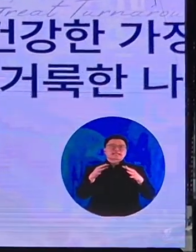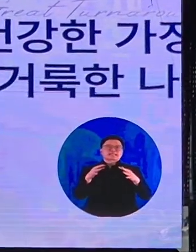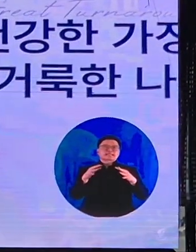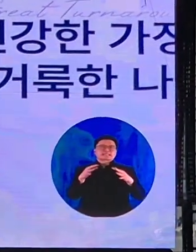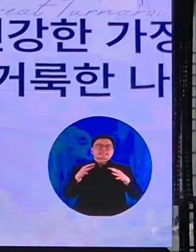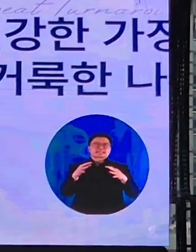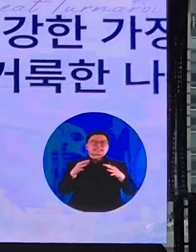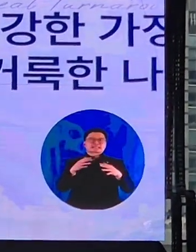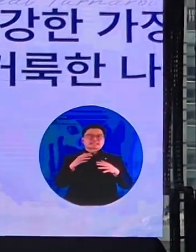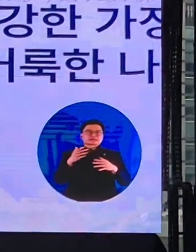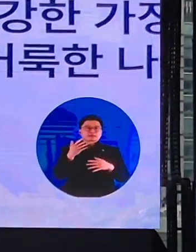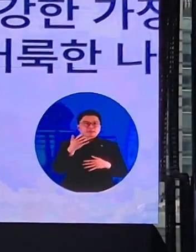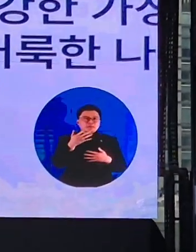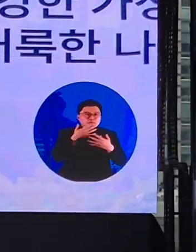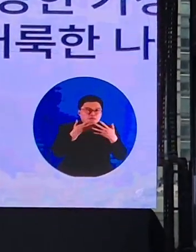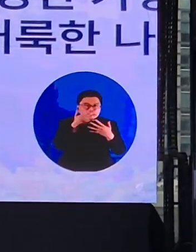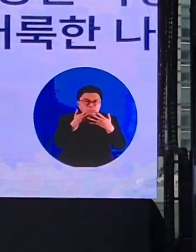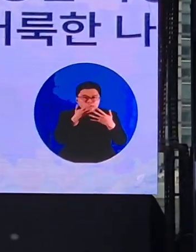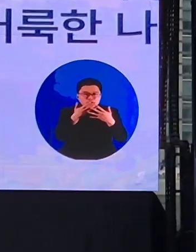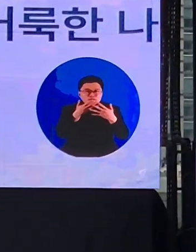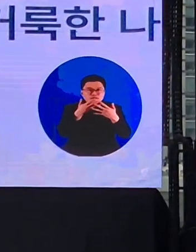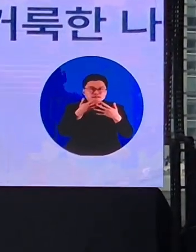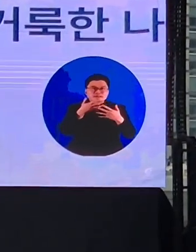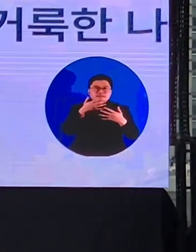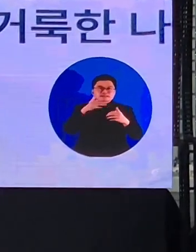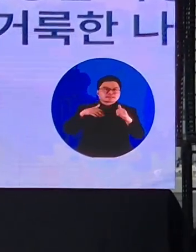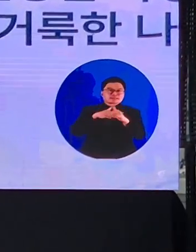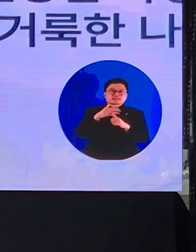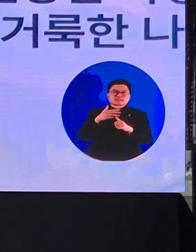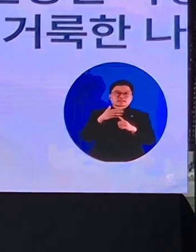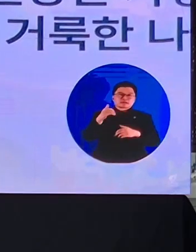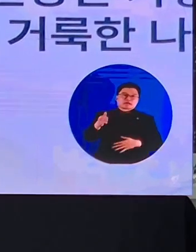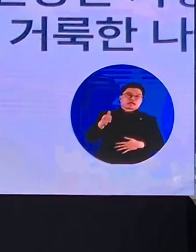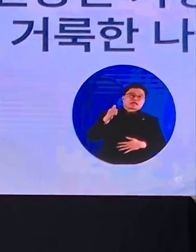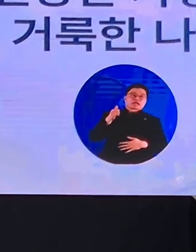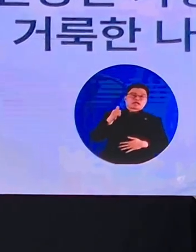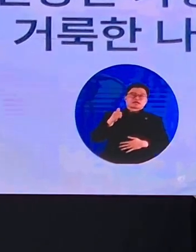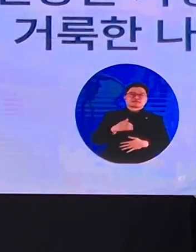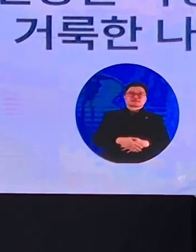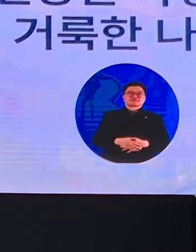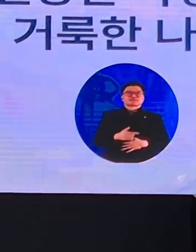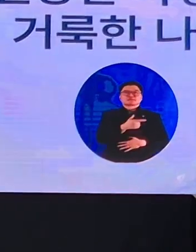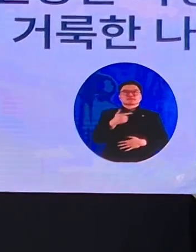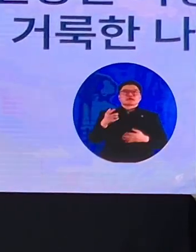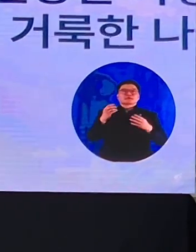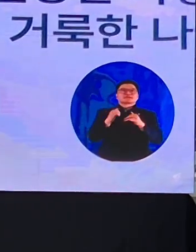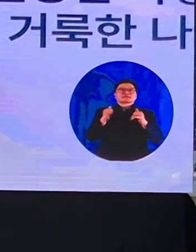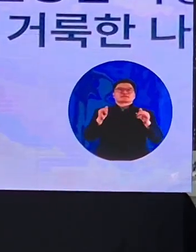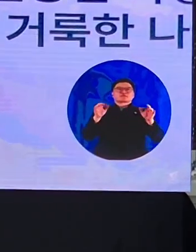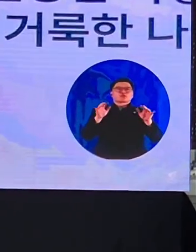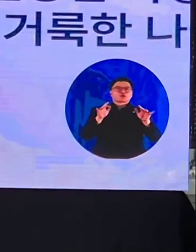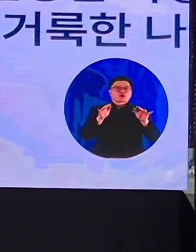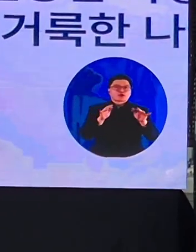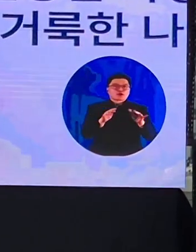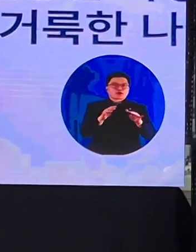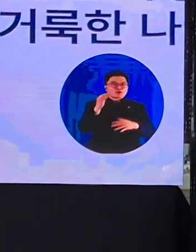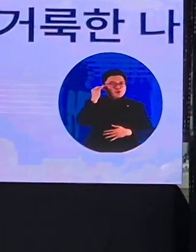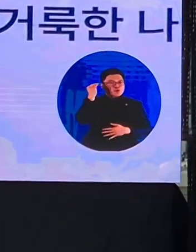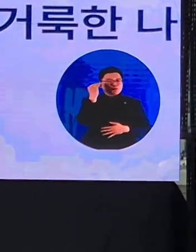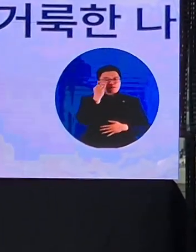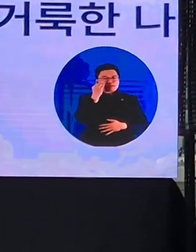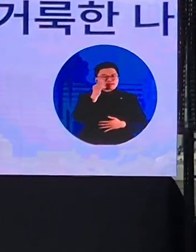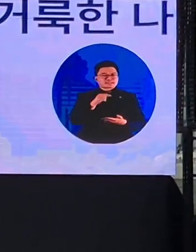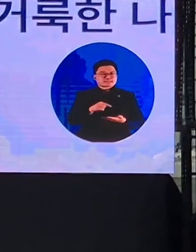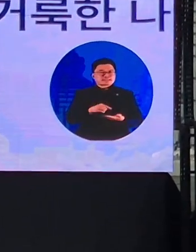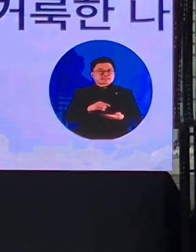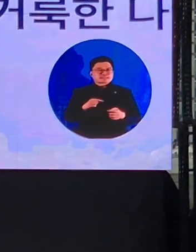현상이 발생하고 있다는 연락이 왔습니다. 너무나 많은 인원이 모이고 우리가 가지고 있는